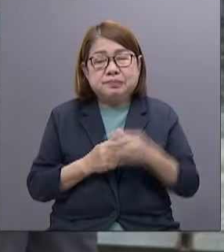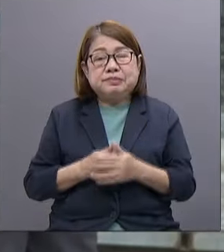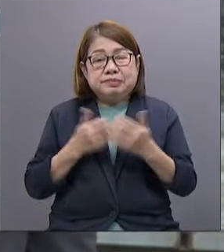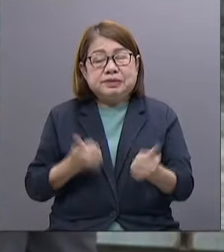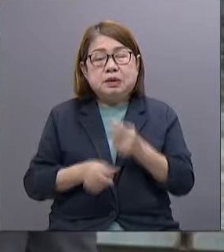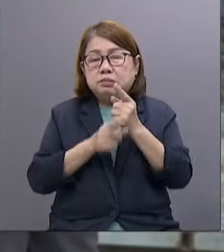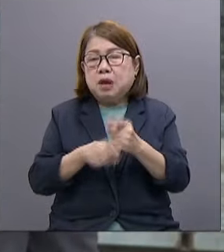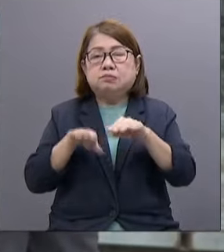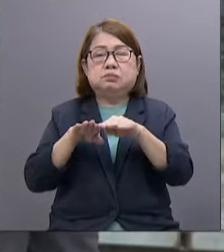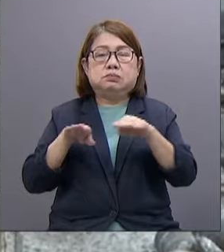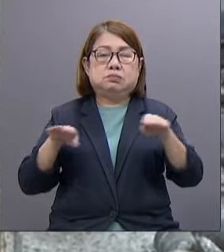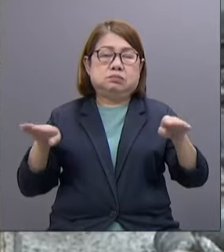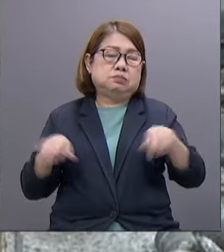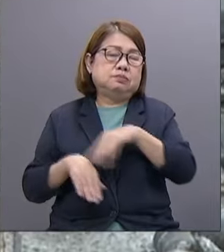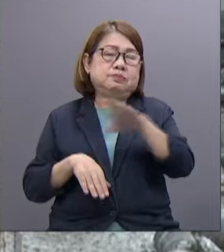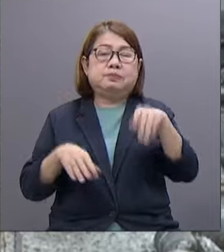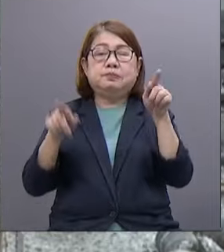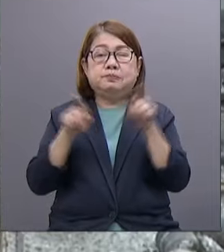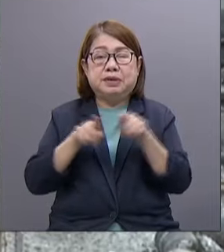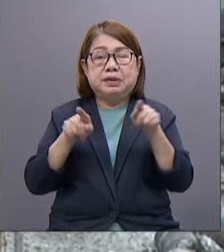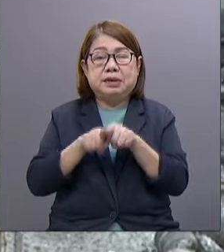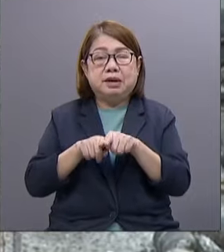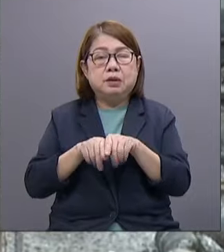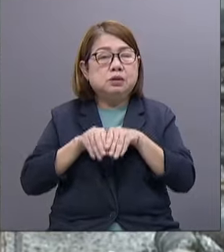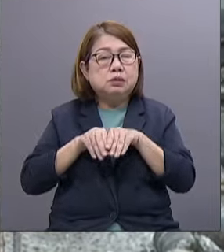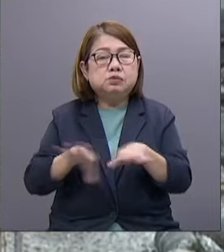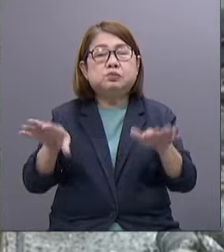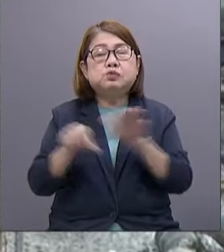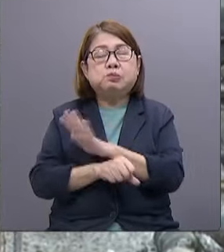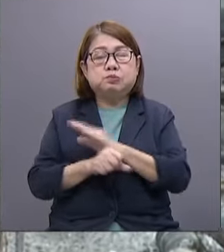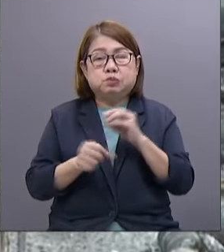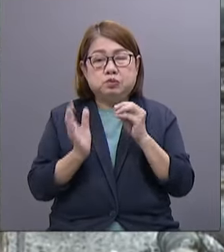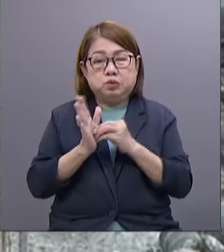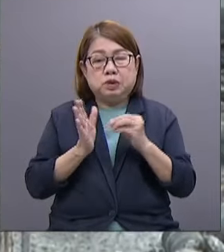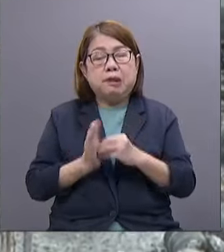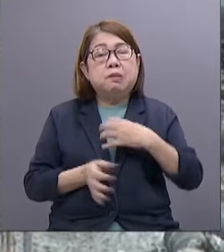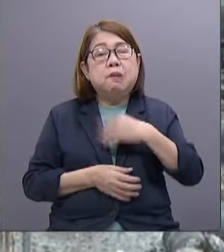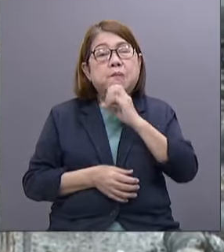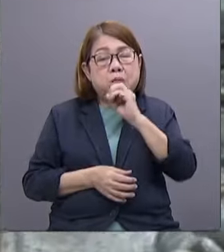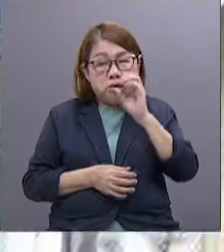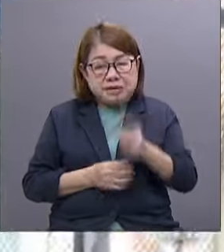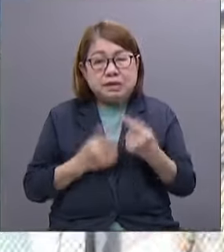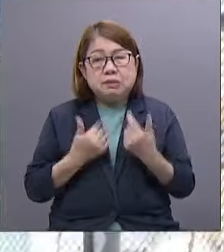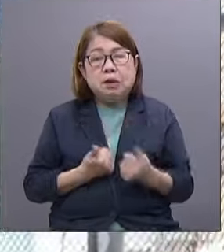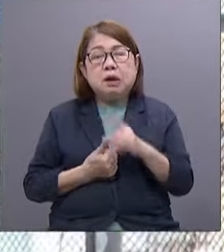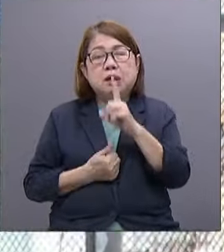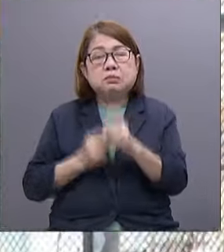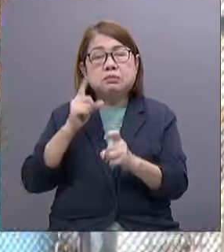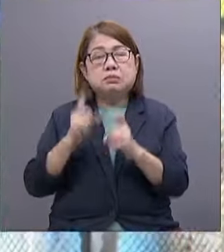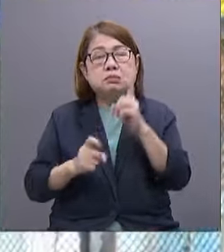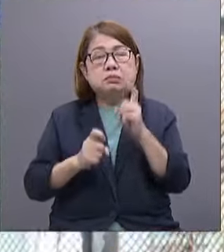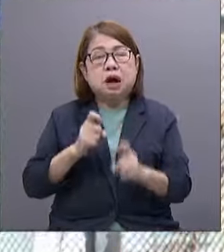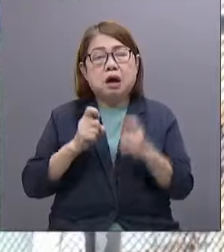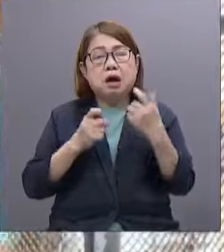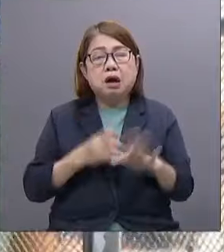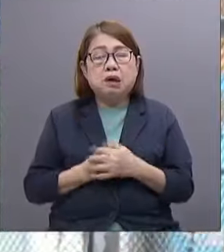จะใช้กับทุกอันทั่วกรุงเทพฯก็ยืนยันนะว่าจะไม่ให้น้องที่เสียชีวิตไปเสียชีวิตเปล่านะแล้วก็